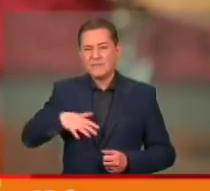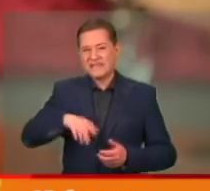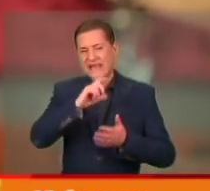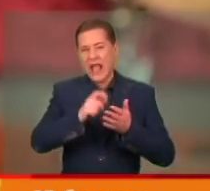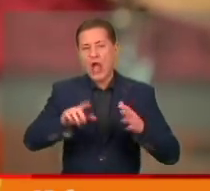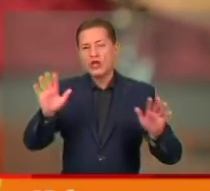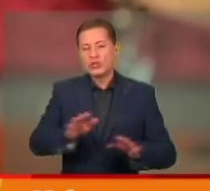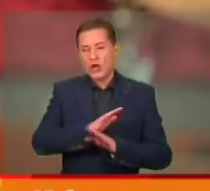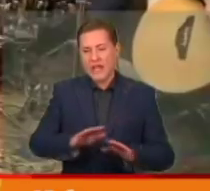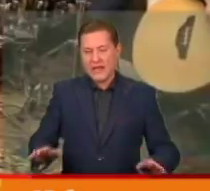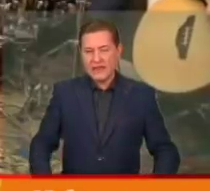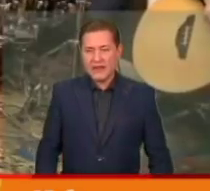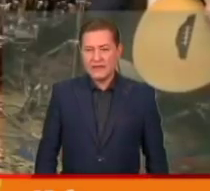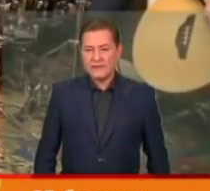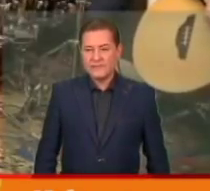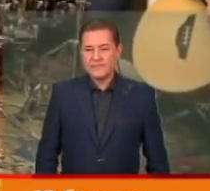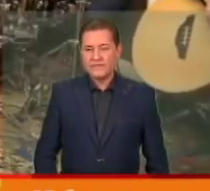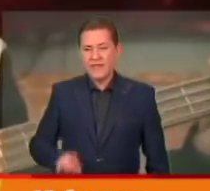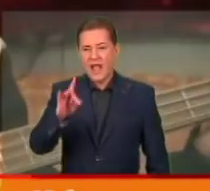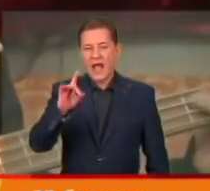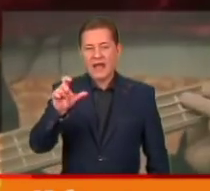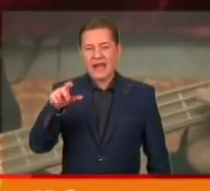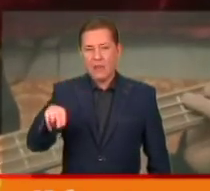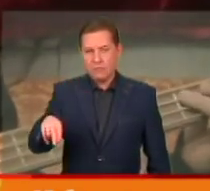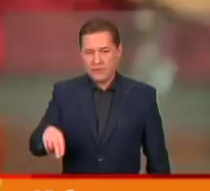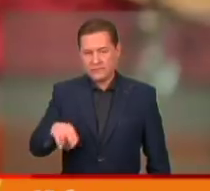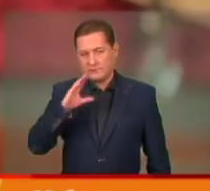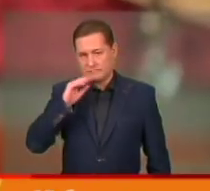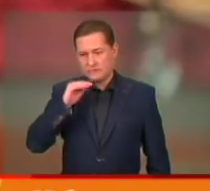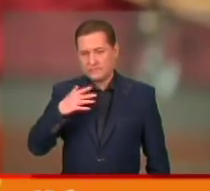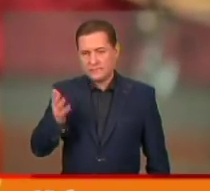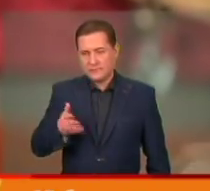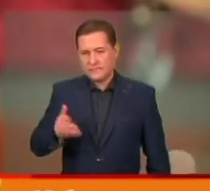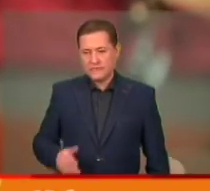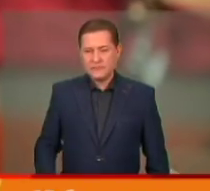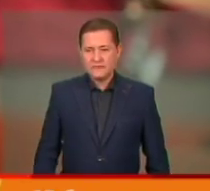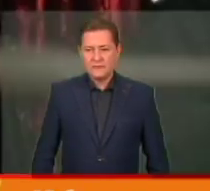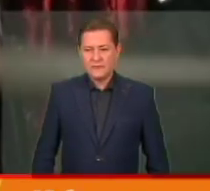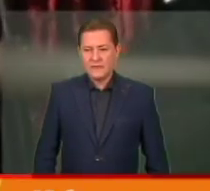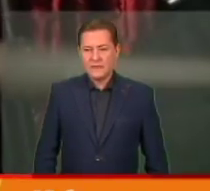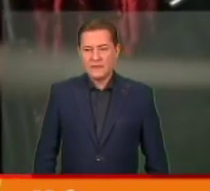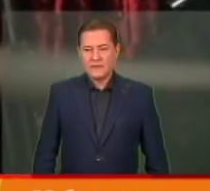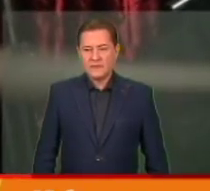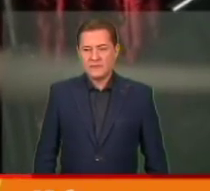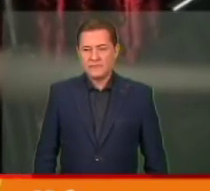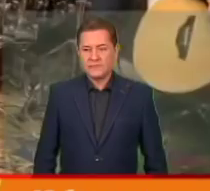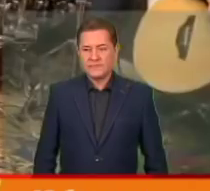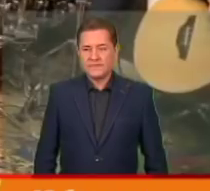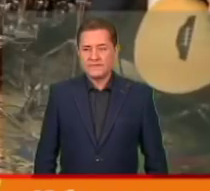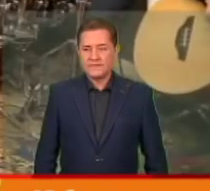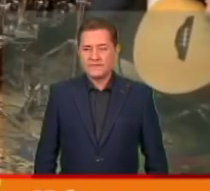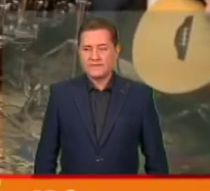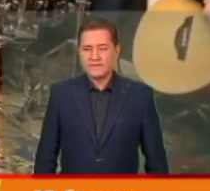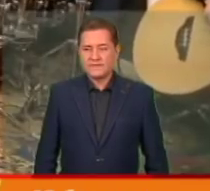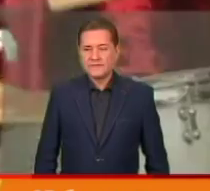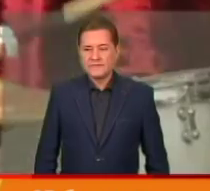Уже спадає смертні шляхуні кургану, шукають провідних зірок на небосхилі. А там далекі близькі хмари почорнілі, відбиті у Дністрі, ліхтар